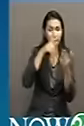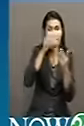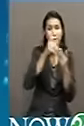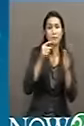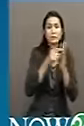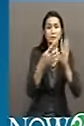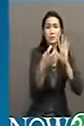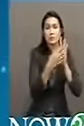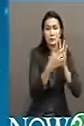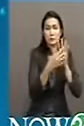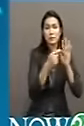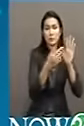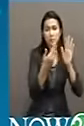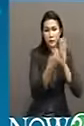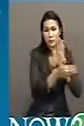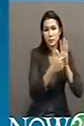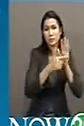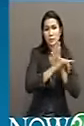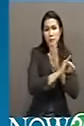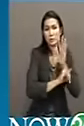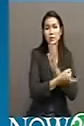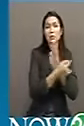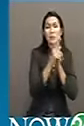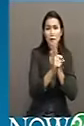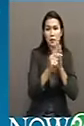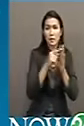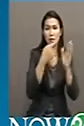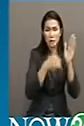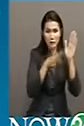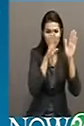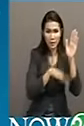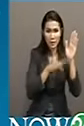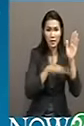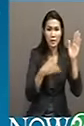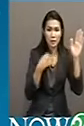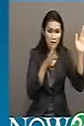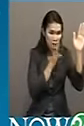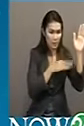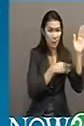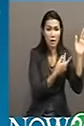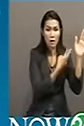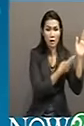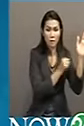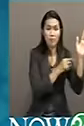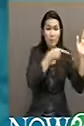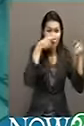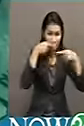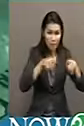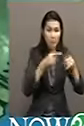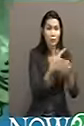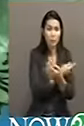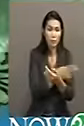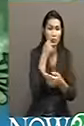ภาคกลางภาคตะวันออกได้แก่จังหวัดจันทบุรีและตราดนะครับรวมถึงภาคใต้4จังหวัดระนองพังงาภูเก็ตและกระบี่ให้ระมั